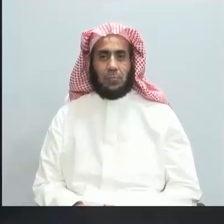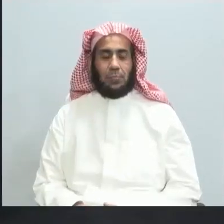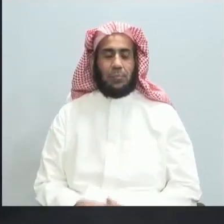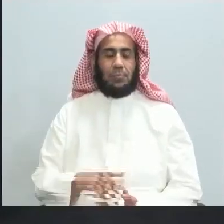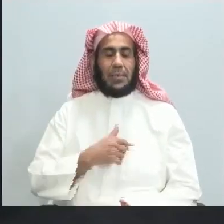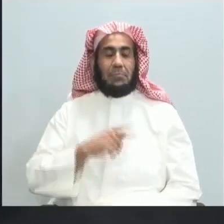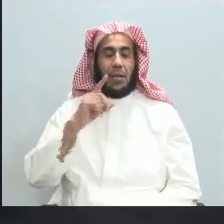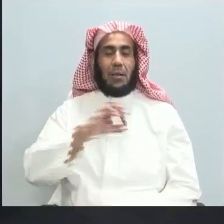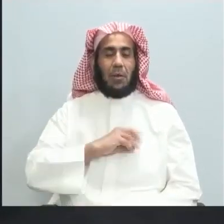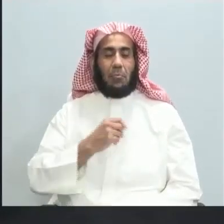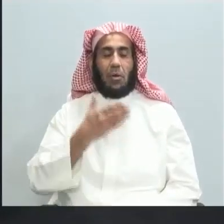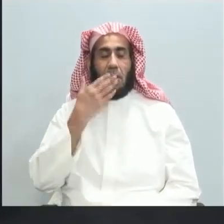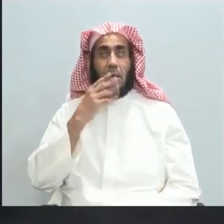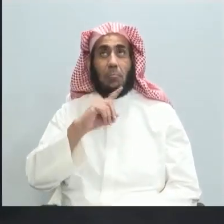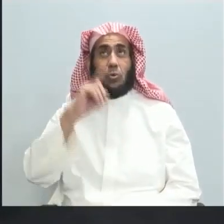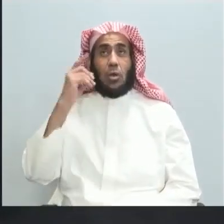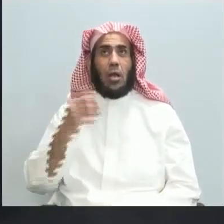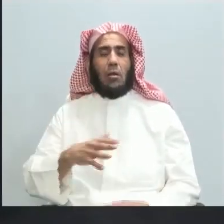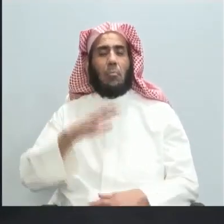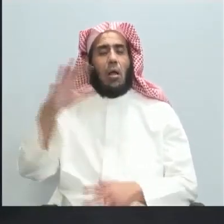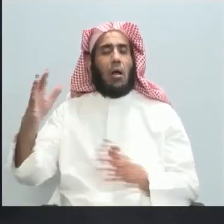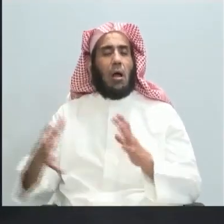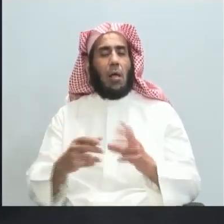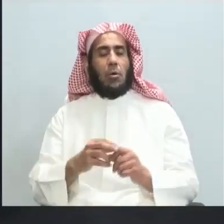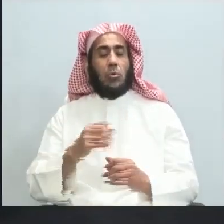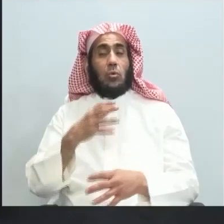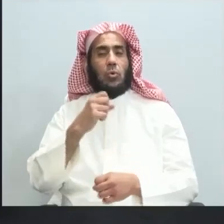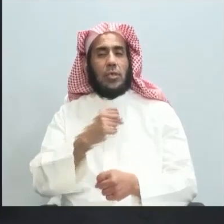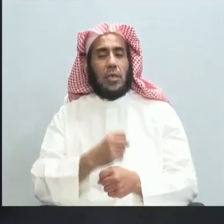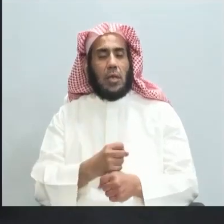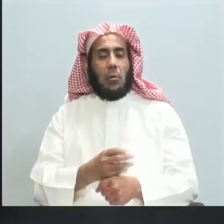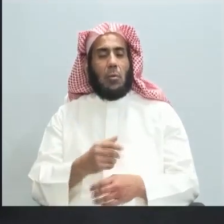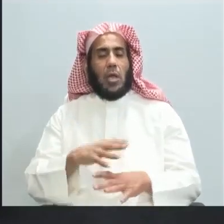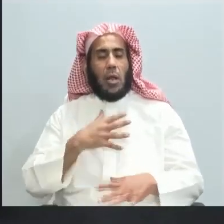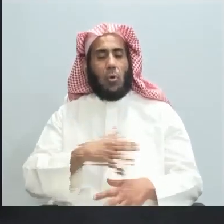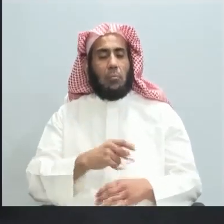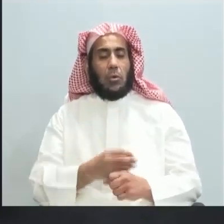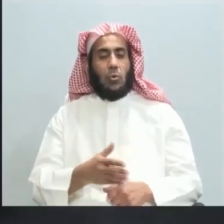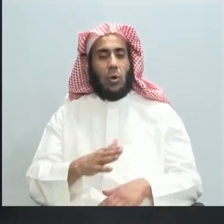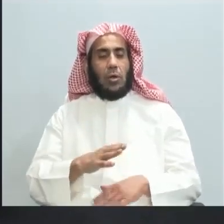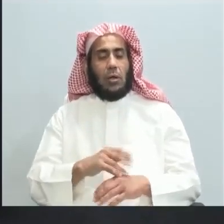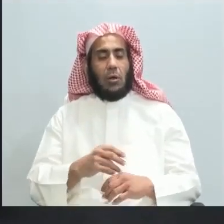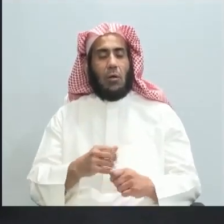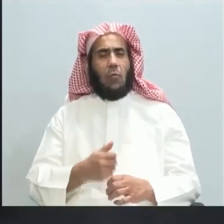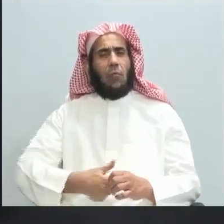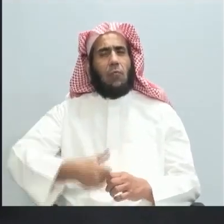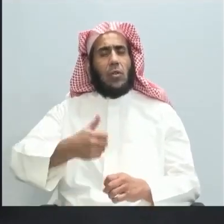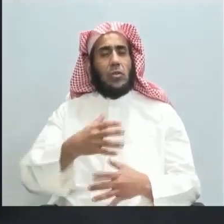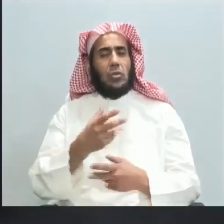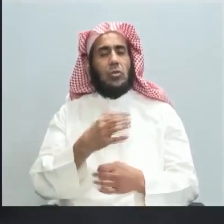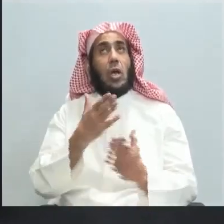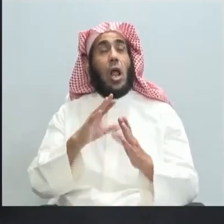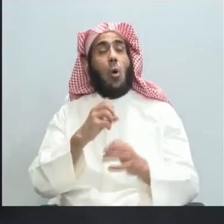بسم الله الرحمن الرحيم الحمد لله رب العالمين والصلاه والسلام على سيدنا ونبينا محمد عليه افضل الصلاه